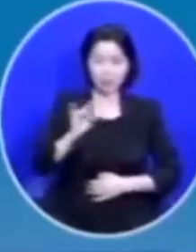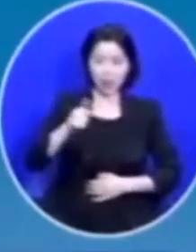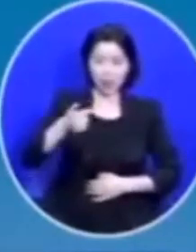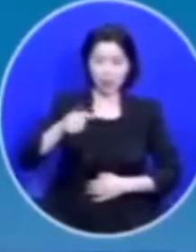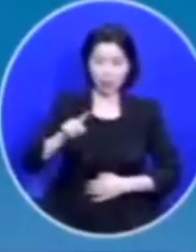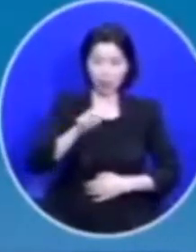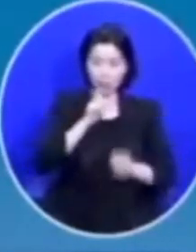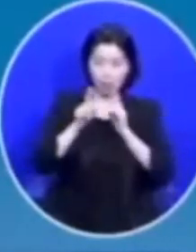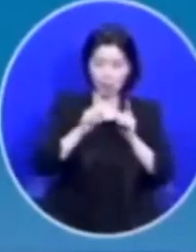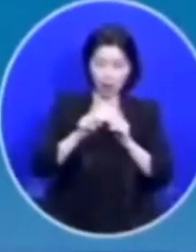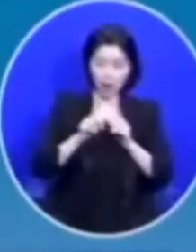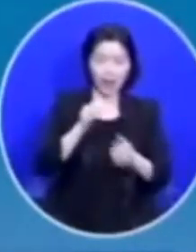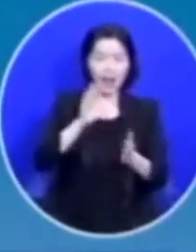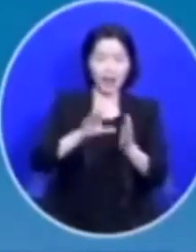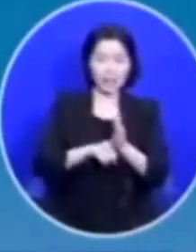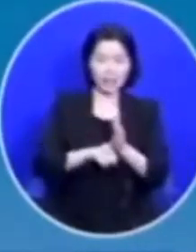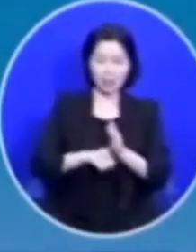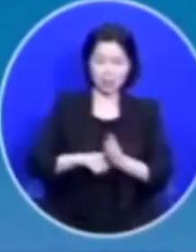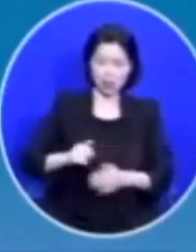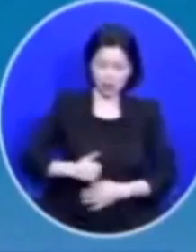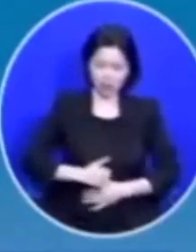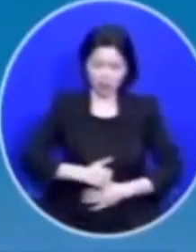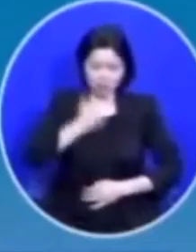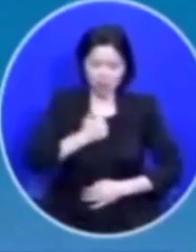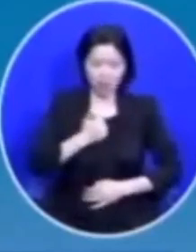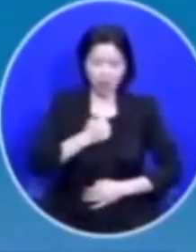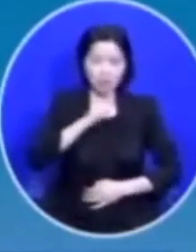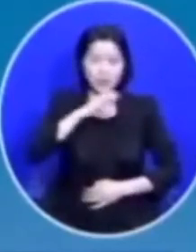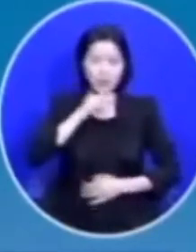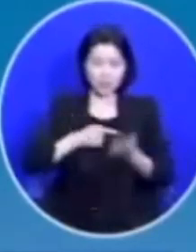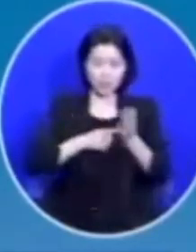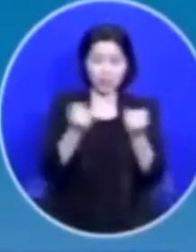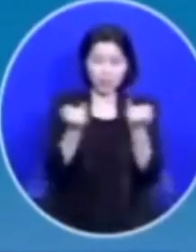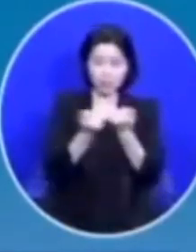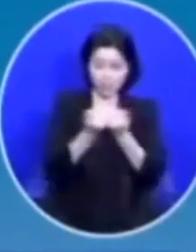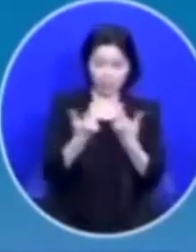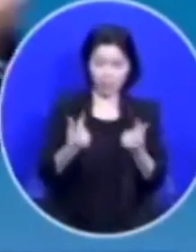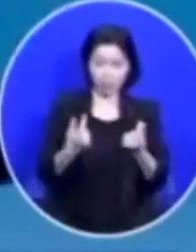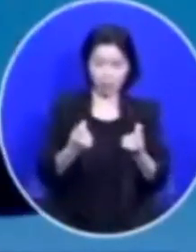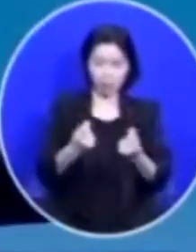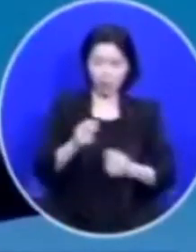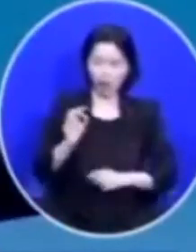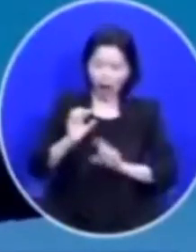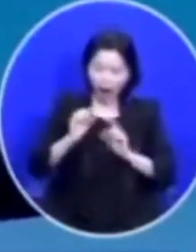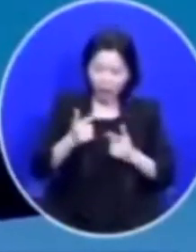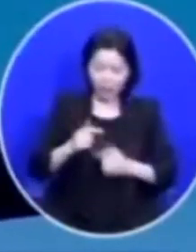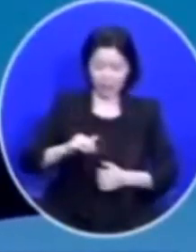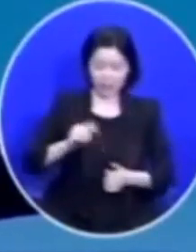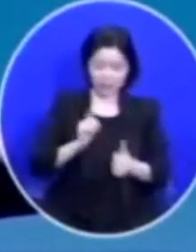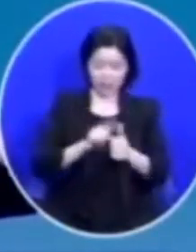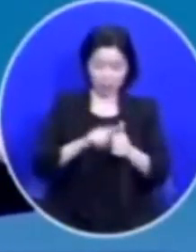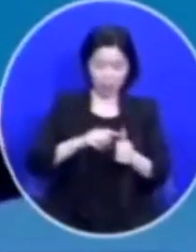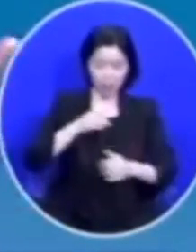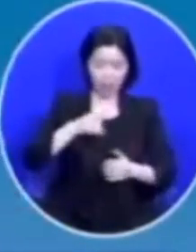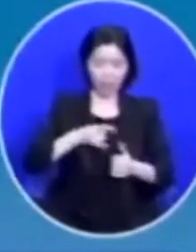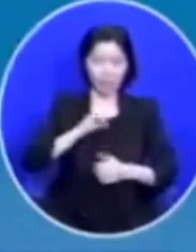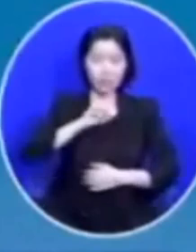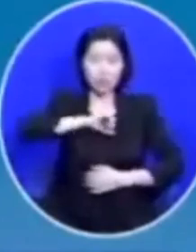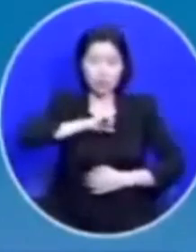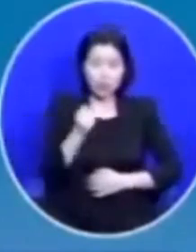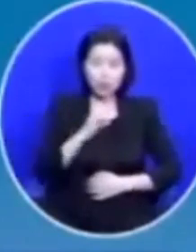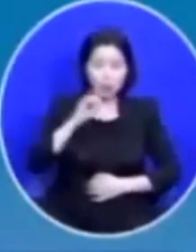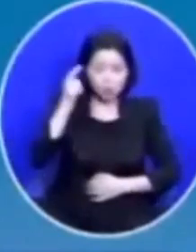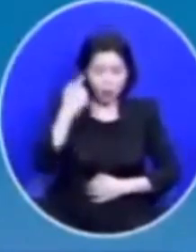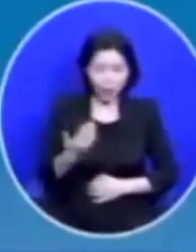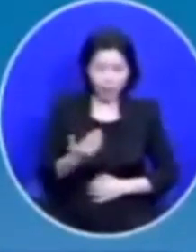막 거칠게 항의한 쳤던 그 여성도 처럼 아니 남편에게 순종 만 하라구요 아니 아내의